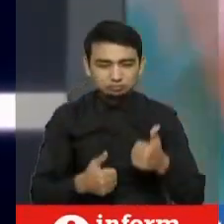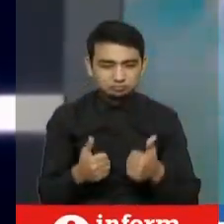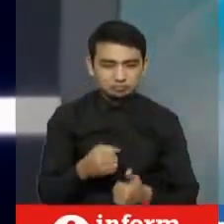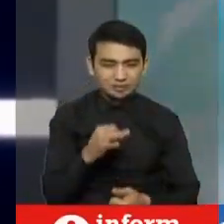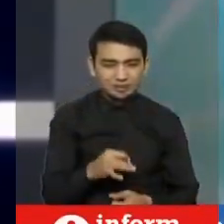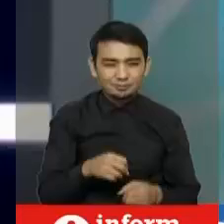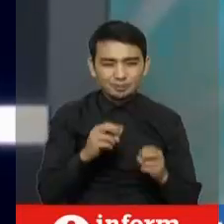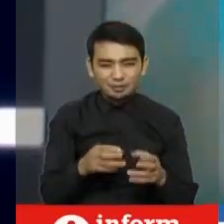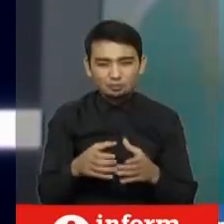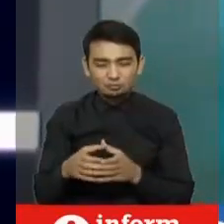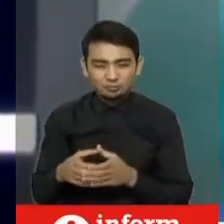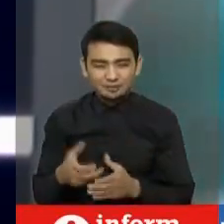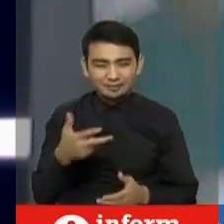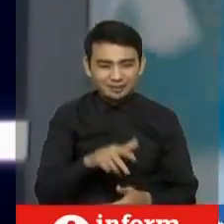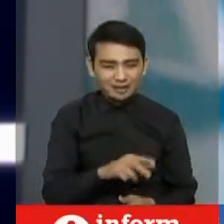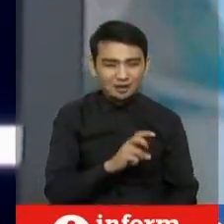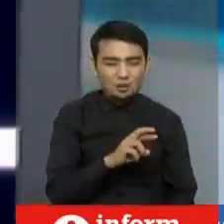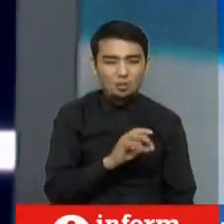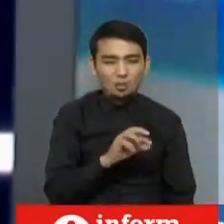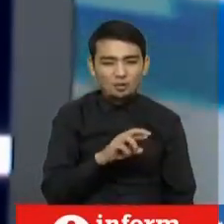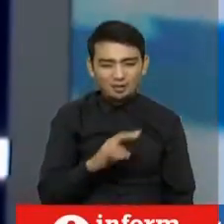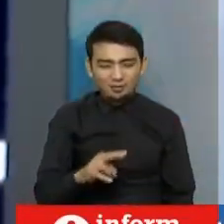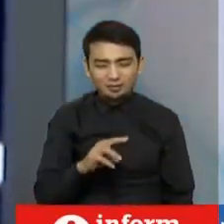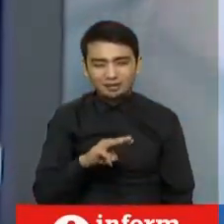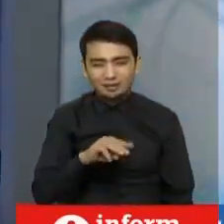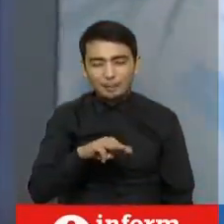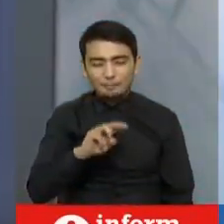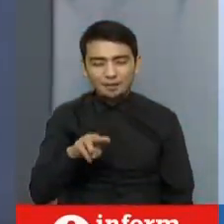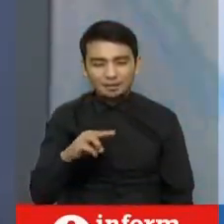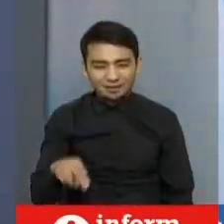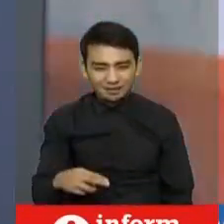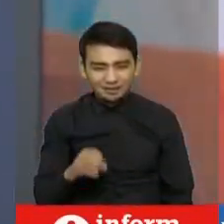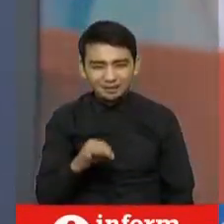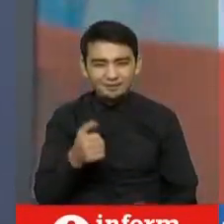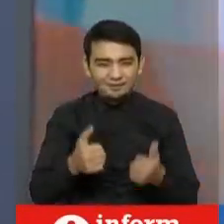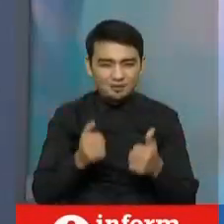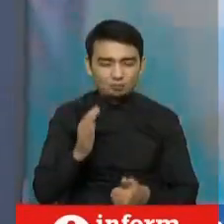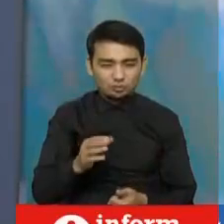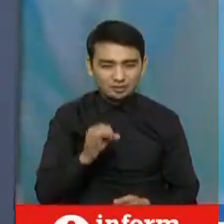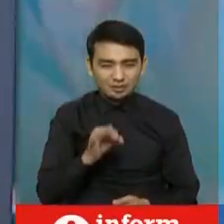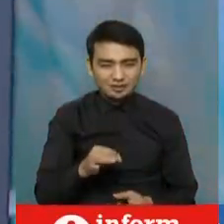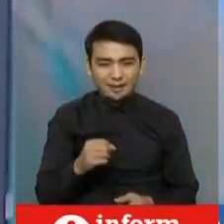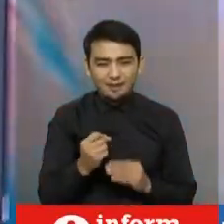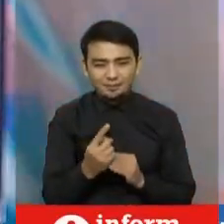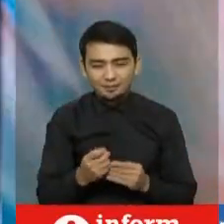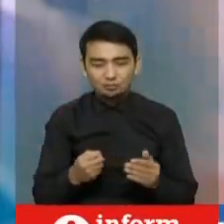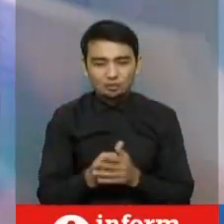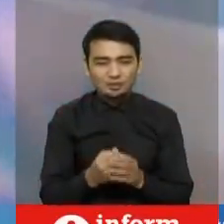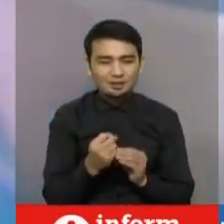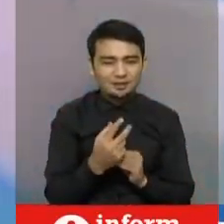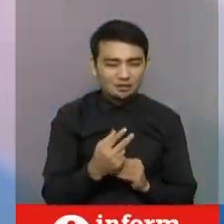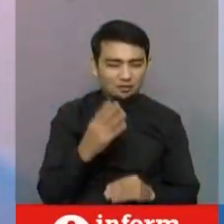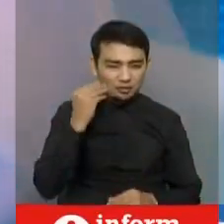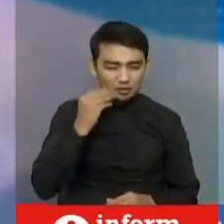ağırnay jasaqtalgan 3 kurama, Koyan Koltuğurustan tımıdı elder arasındağı чемпионатта da baksınaydı. Doda 11-13 желтоқсан